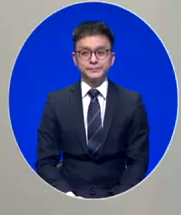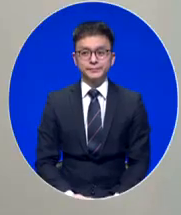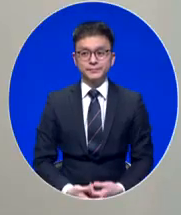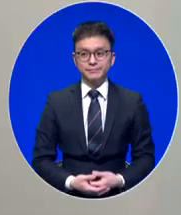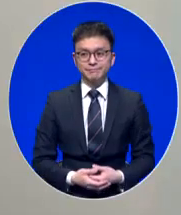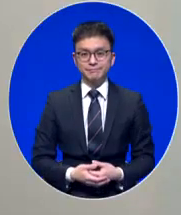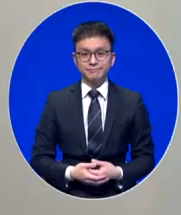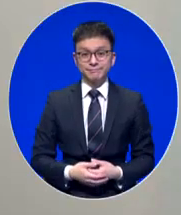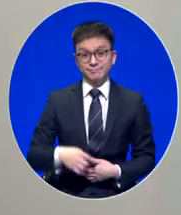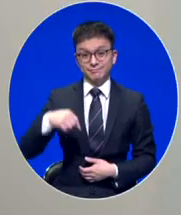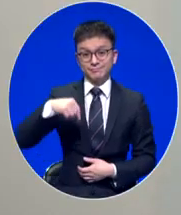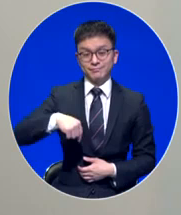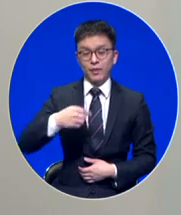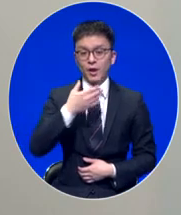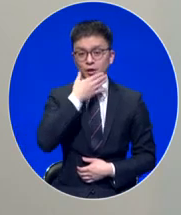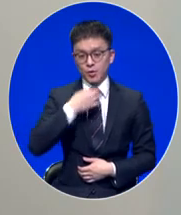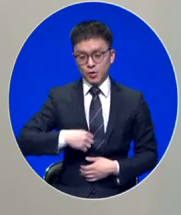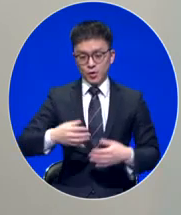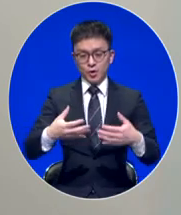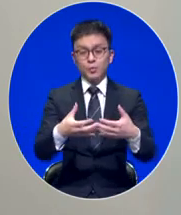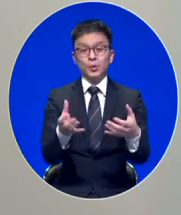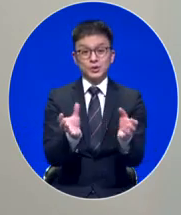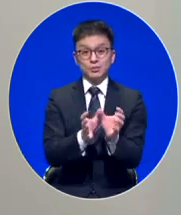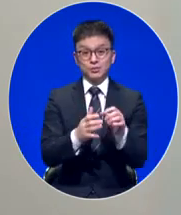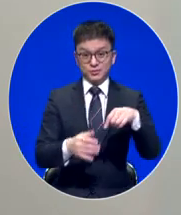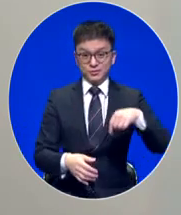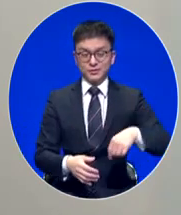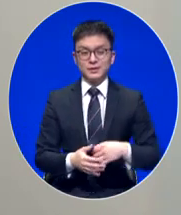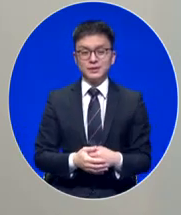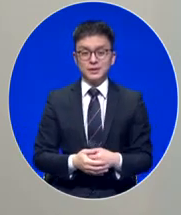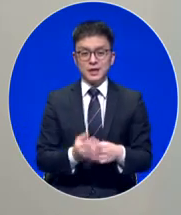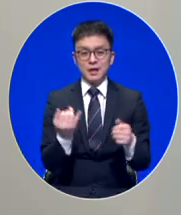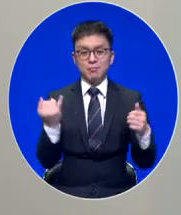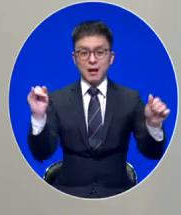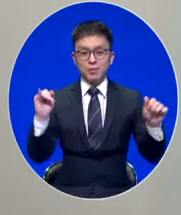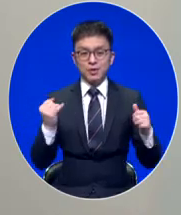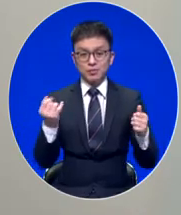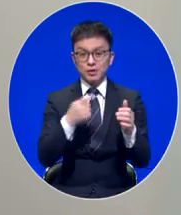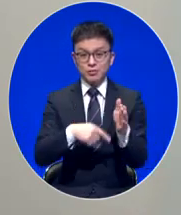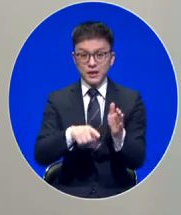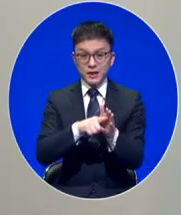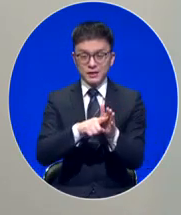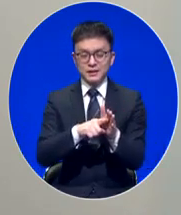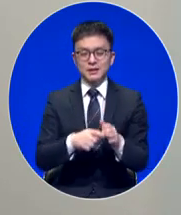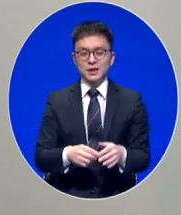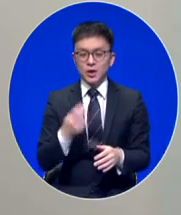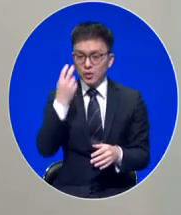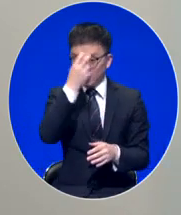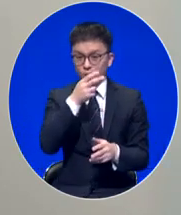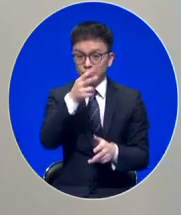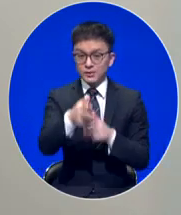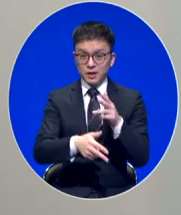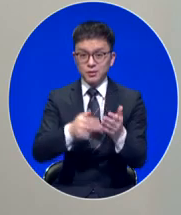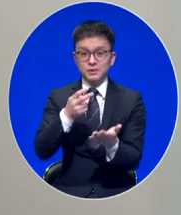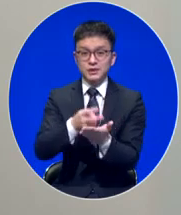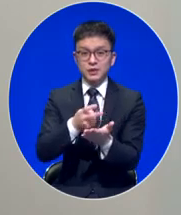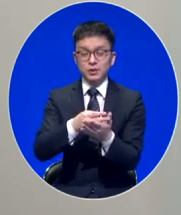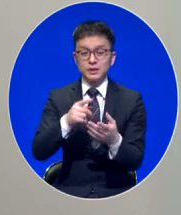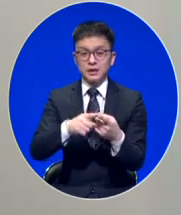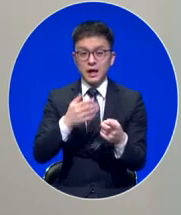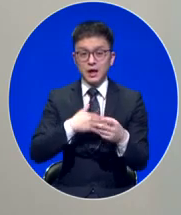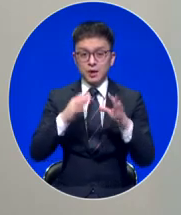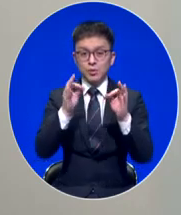네 저는 지금 보건복지부에 나와있습니다 맞벌이 부부들을 위한 다함께 돌봄 사업 제도에 대해 알아보기위해